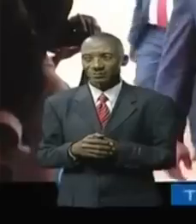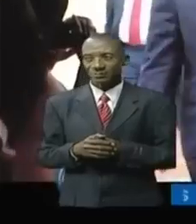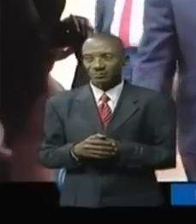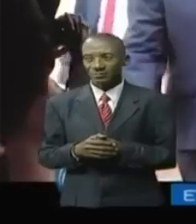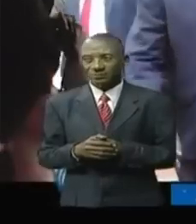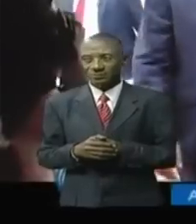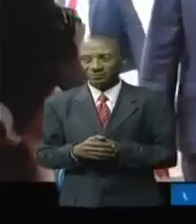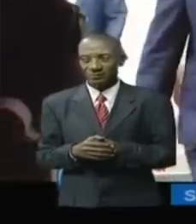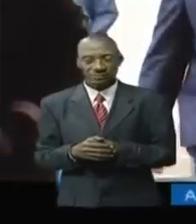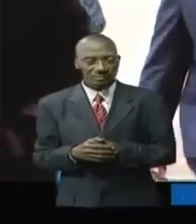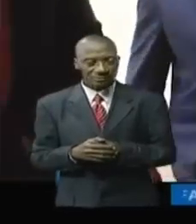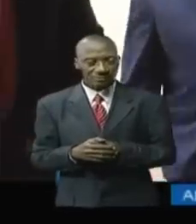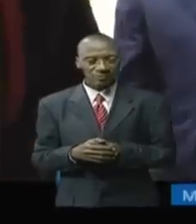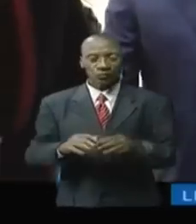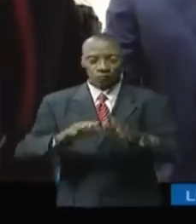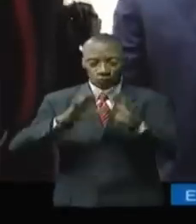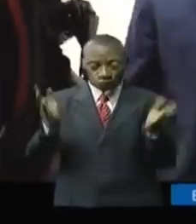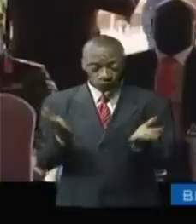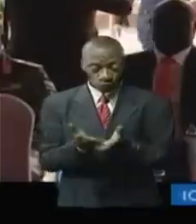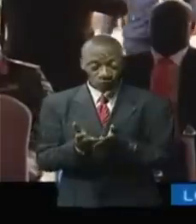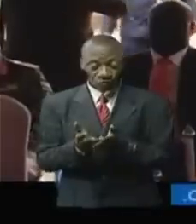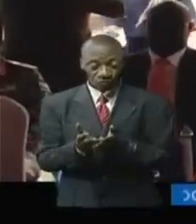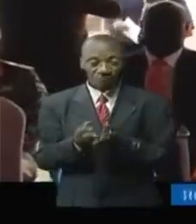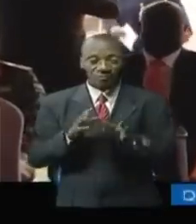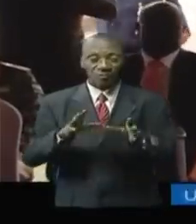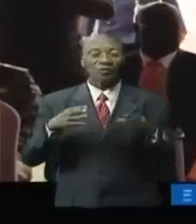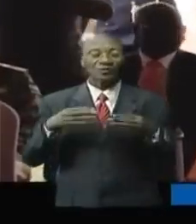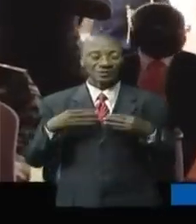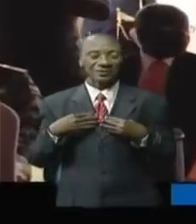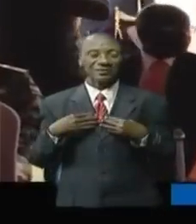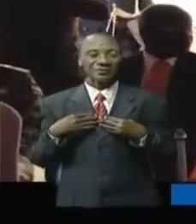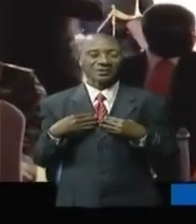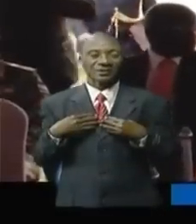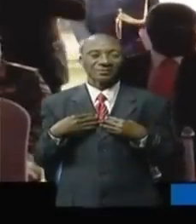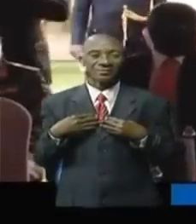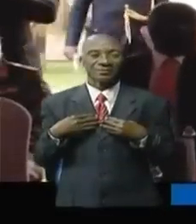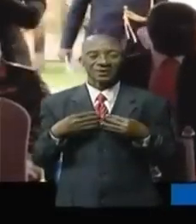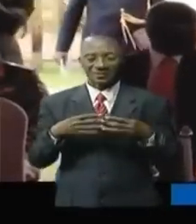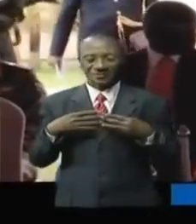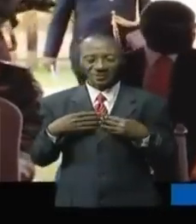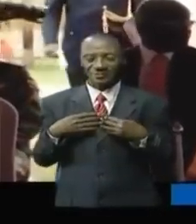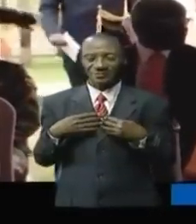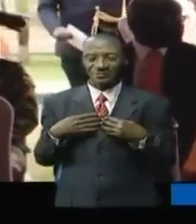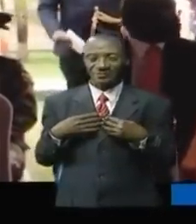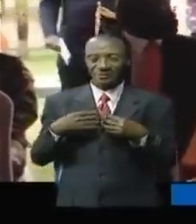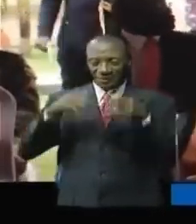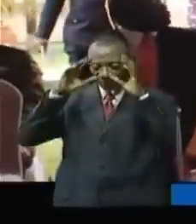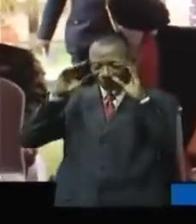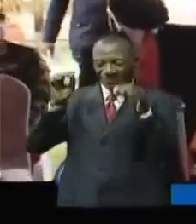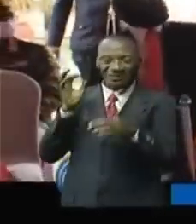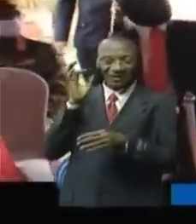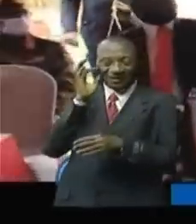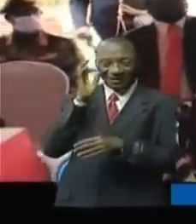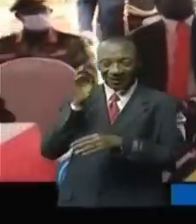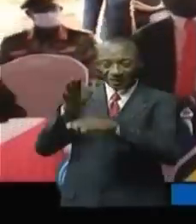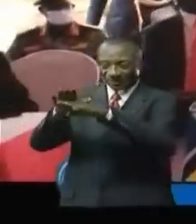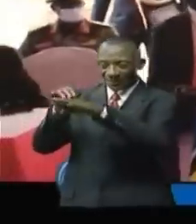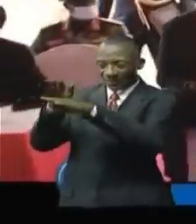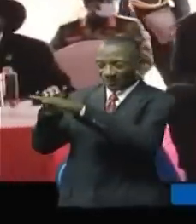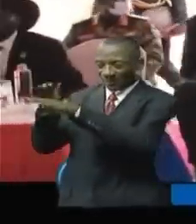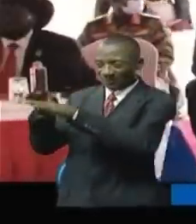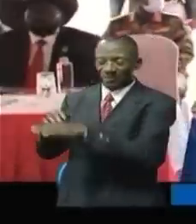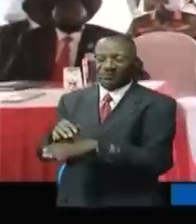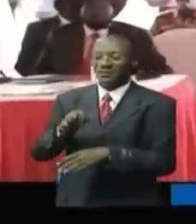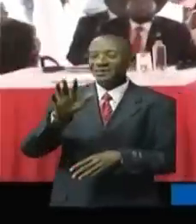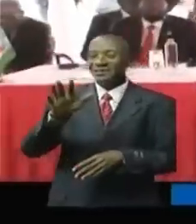Ils ont tous répondu à l'invitation de leur homologue Uhuru Kenyatta, à l'exception de la présidente Samia Suluhu Hassan